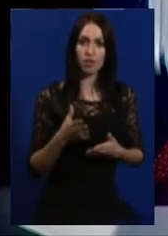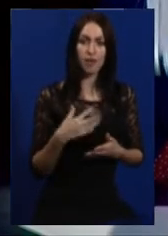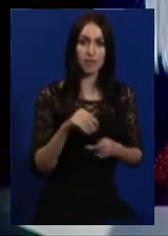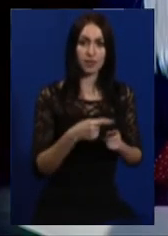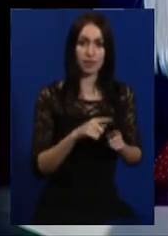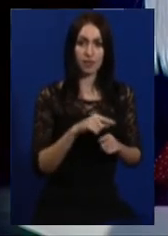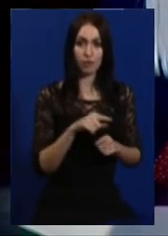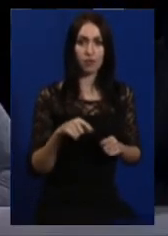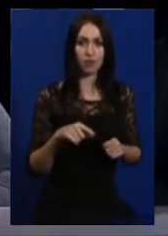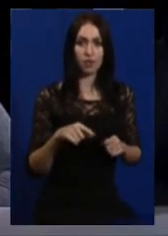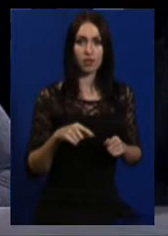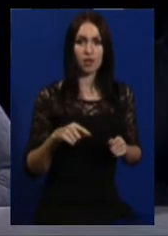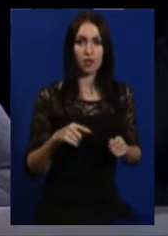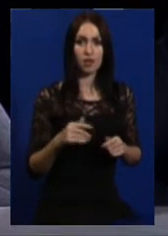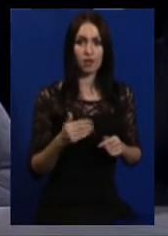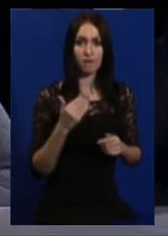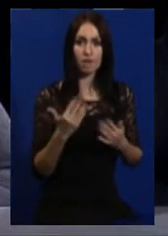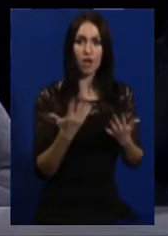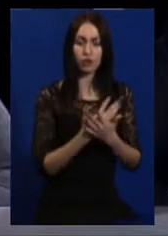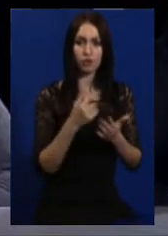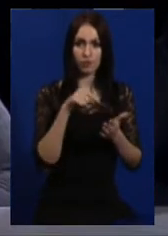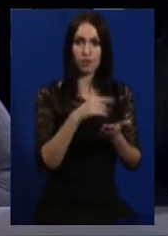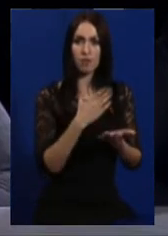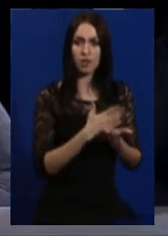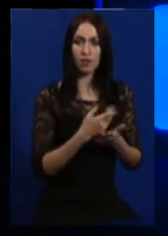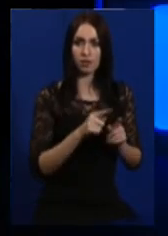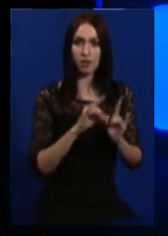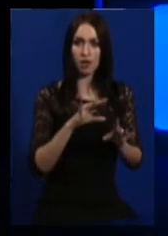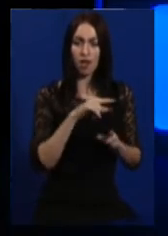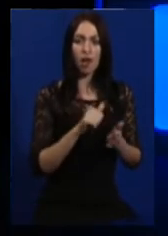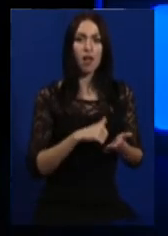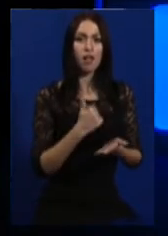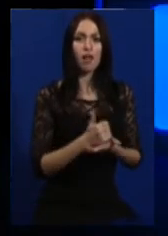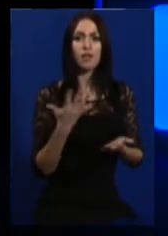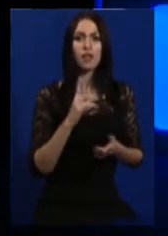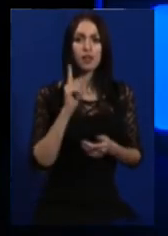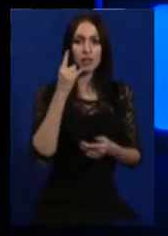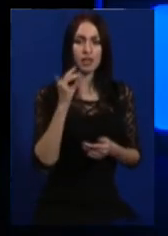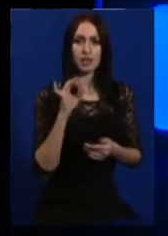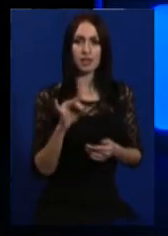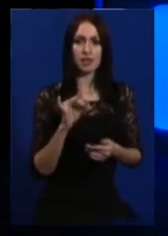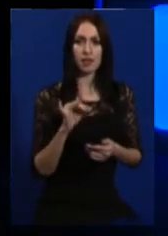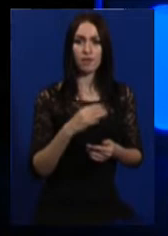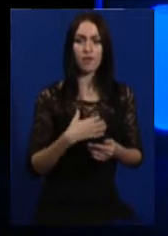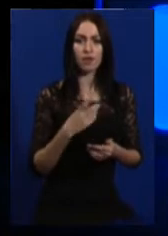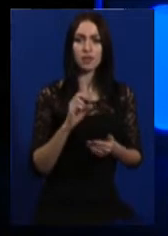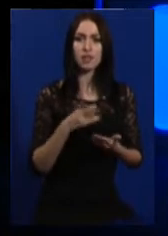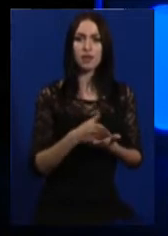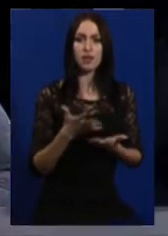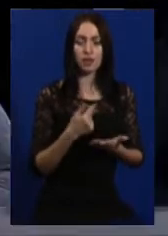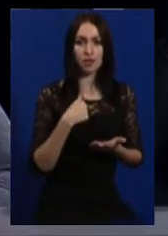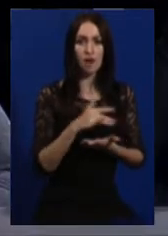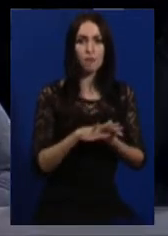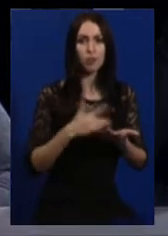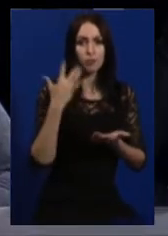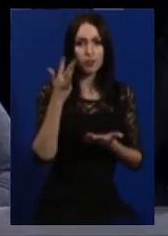рыча 5 мая ваш верим так для чего эти главные идеи его я в продолжении мысли